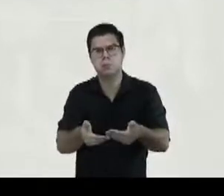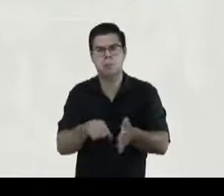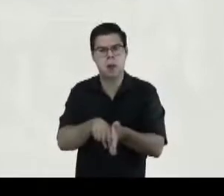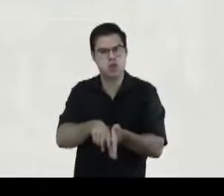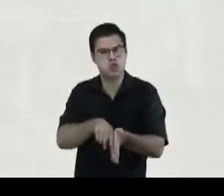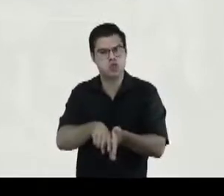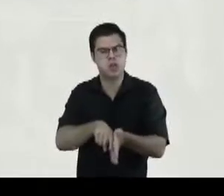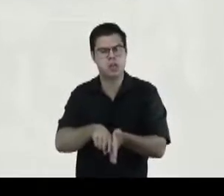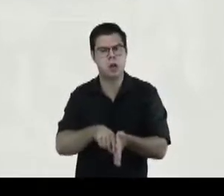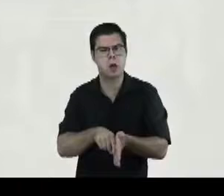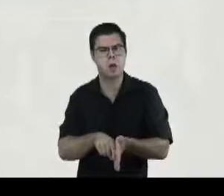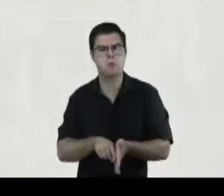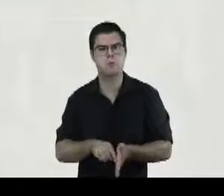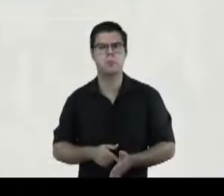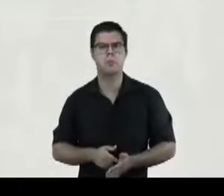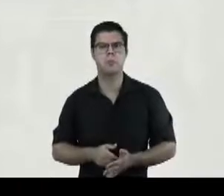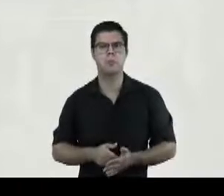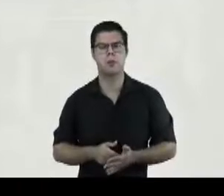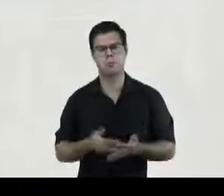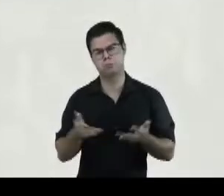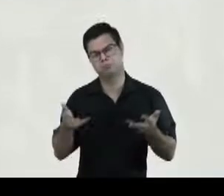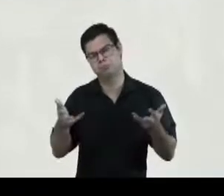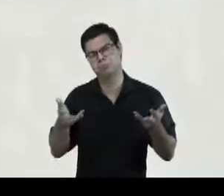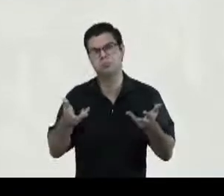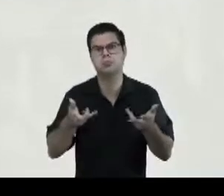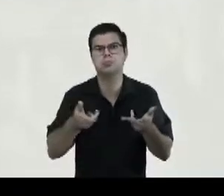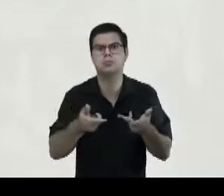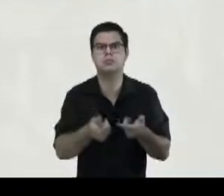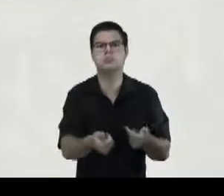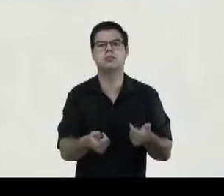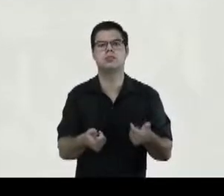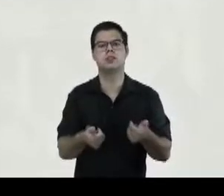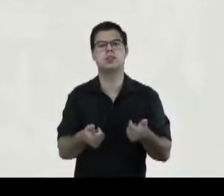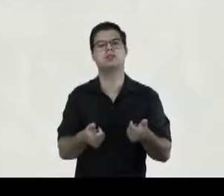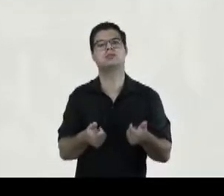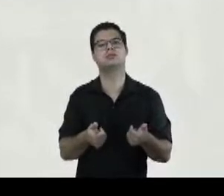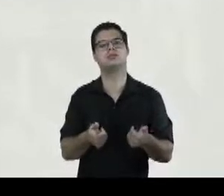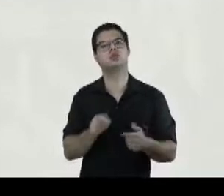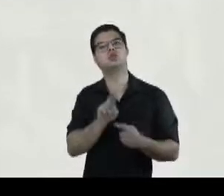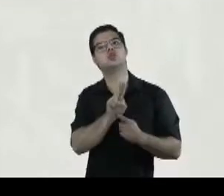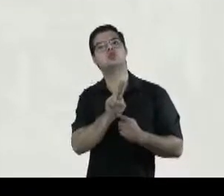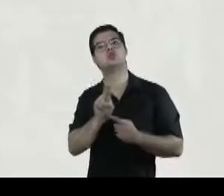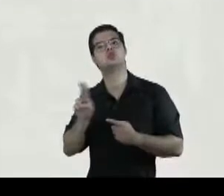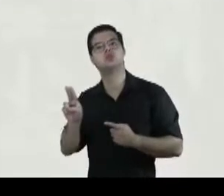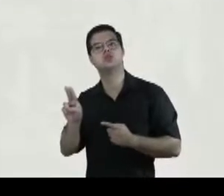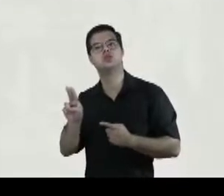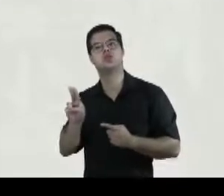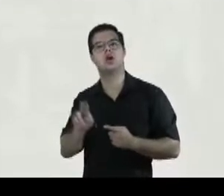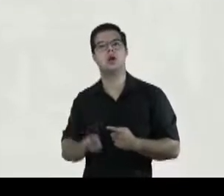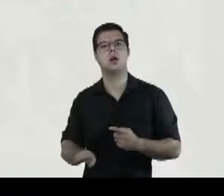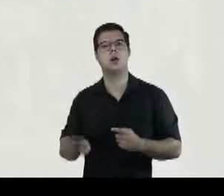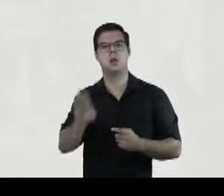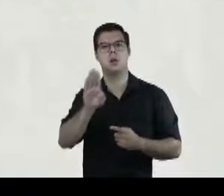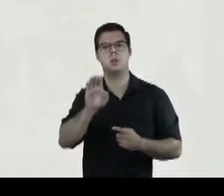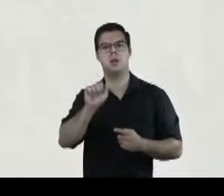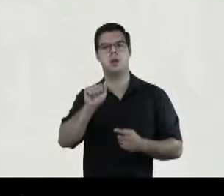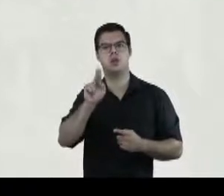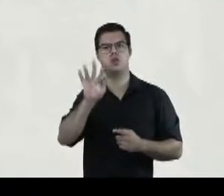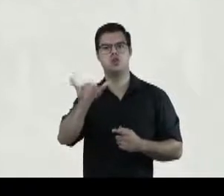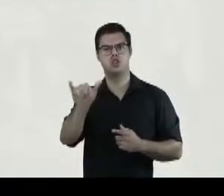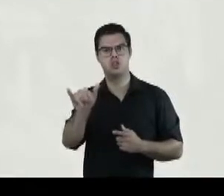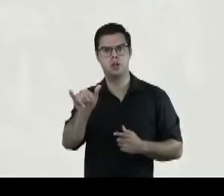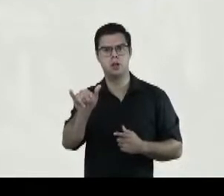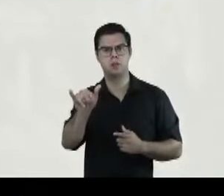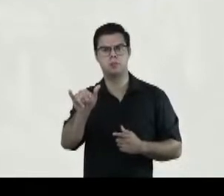tout à fait merveilleux qui s'appelle le Virtual International Authority File, le